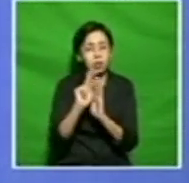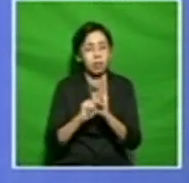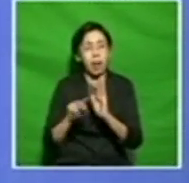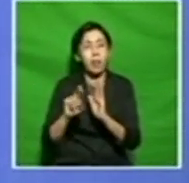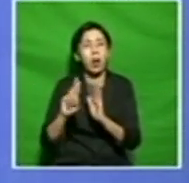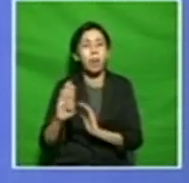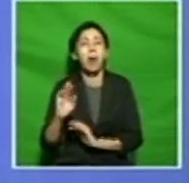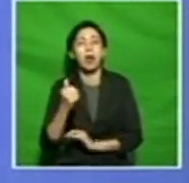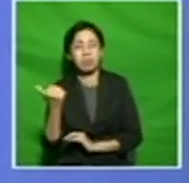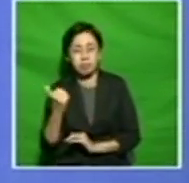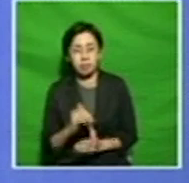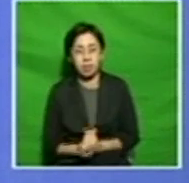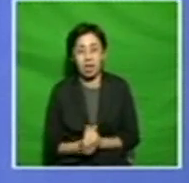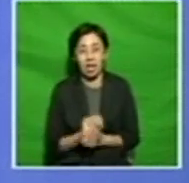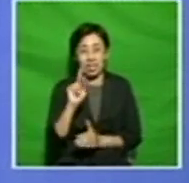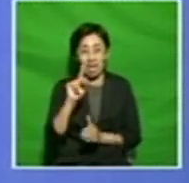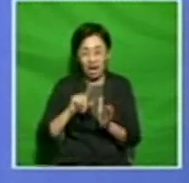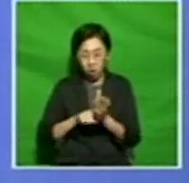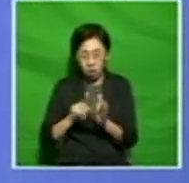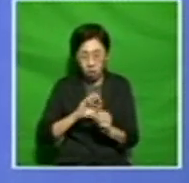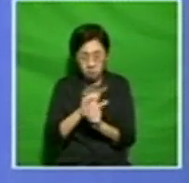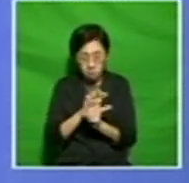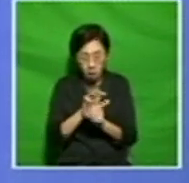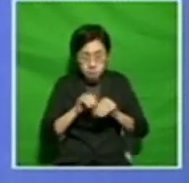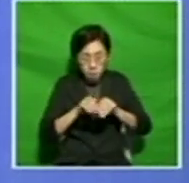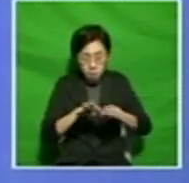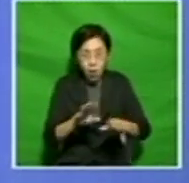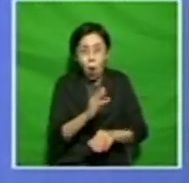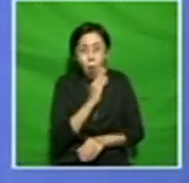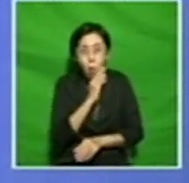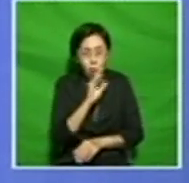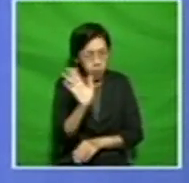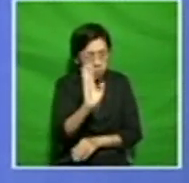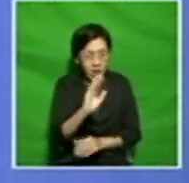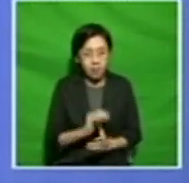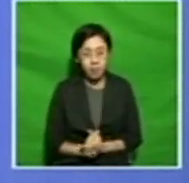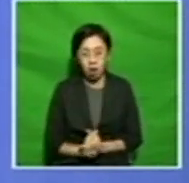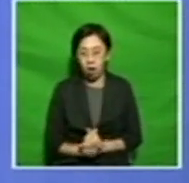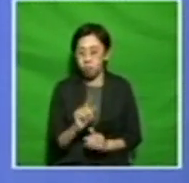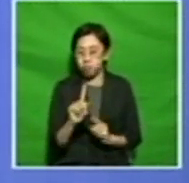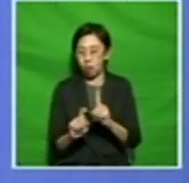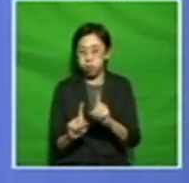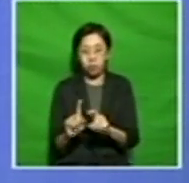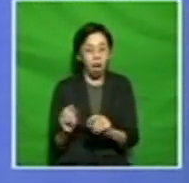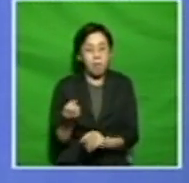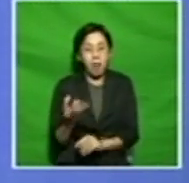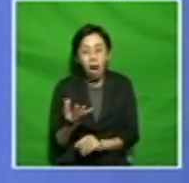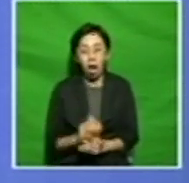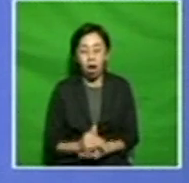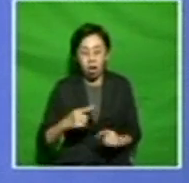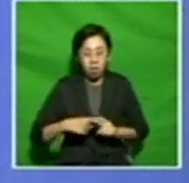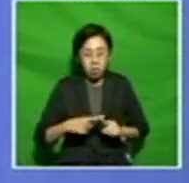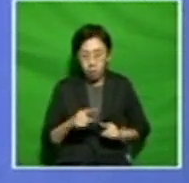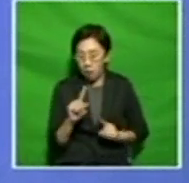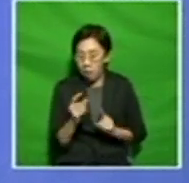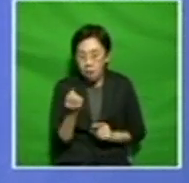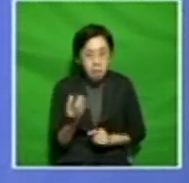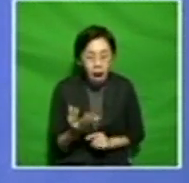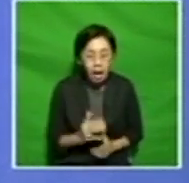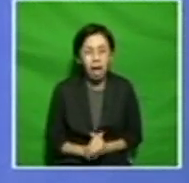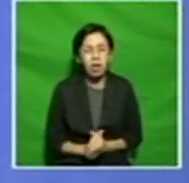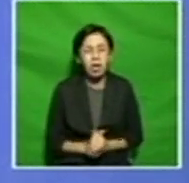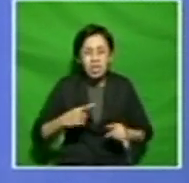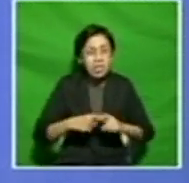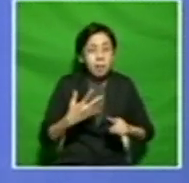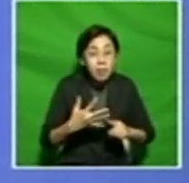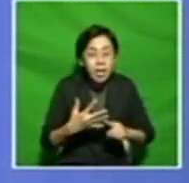นแต่ในเรื่องโควิดนั้นจำเป็นเช่นไปแพร่ว่าตายกันแล้วกี่คนบ้างเจ็บกันแล้วกี่คนบ้างเขาไม่เจ็บ